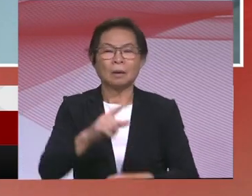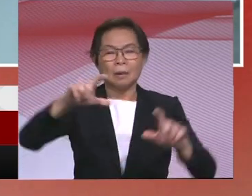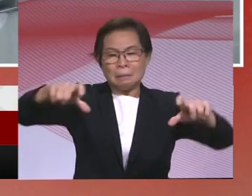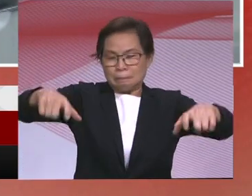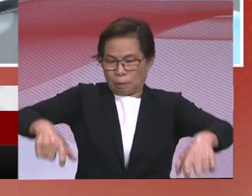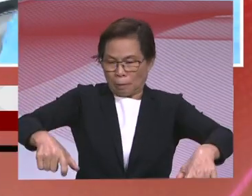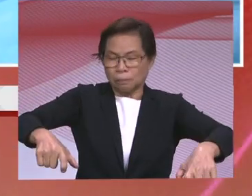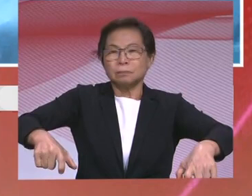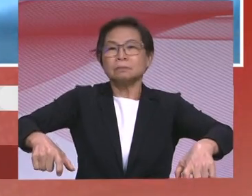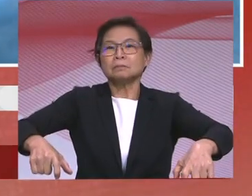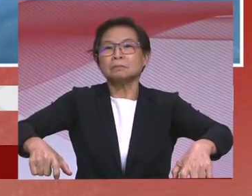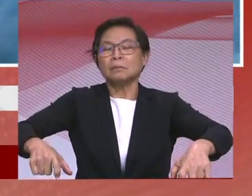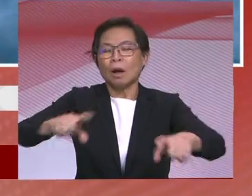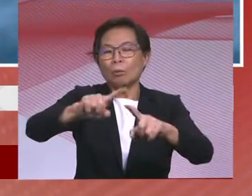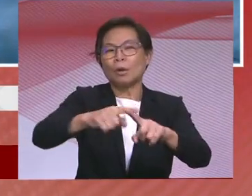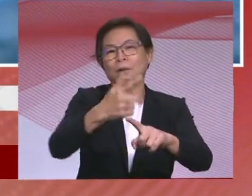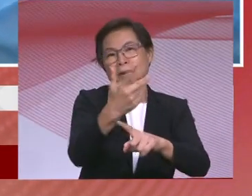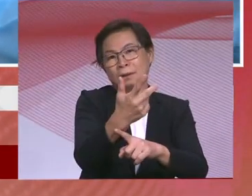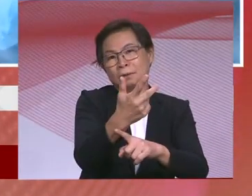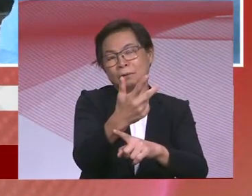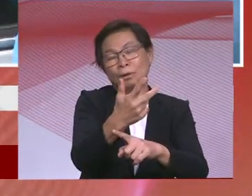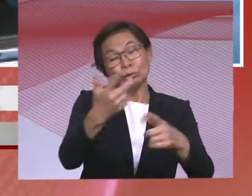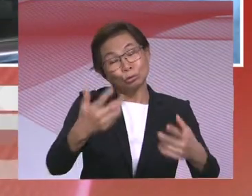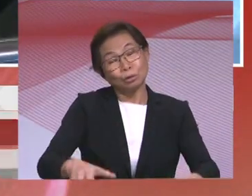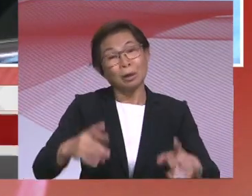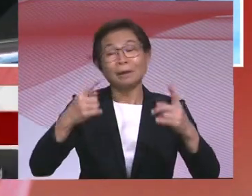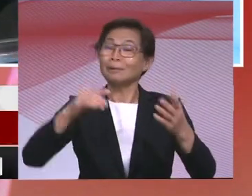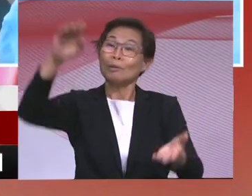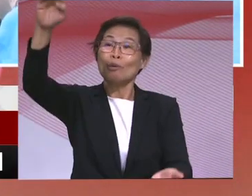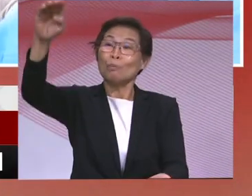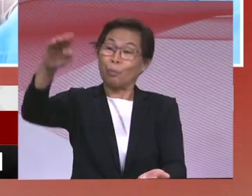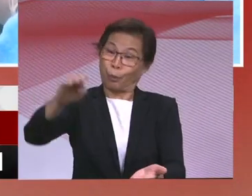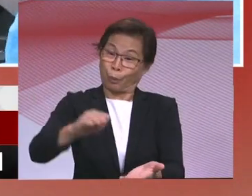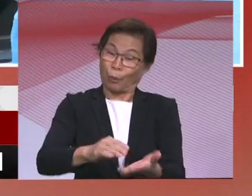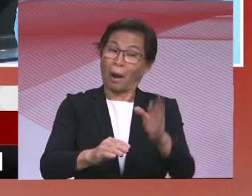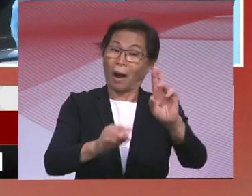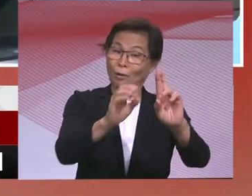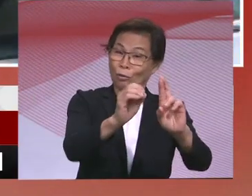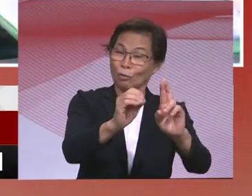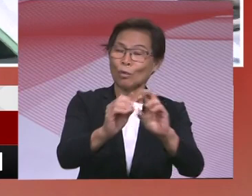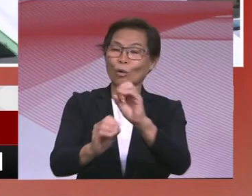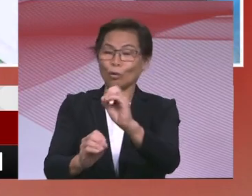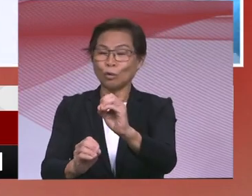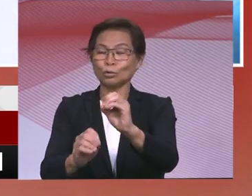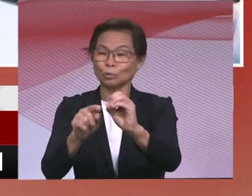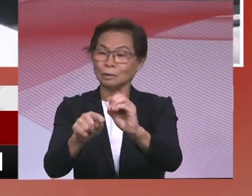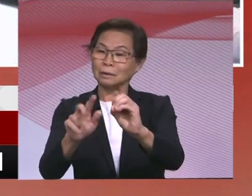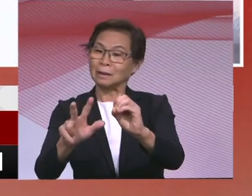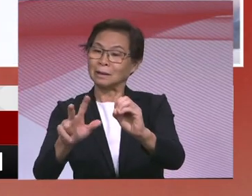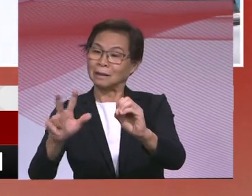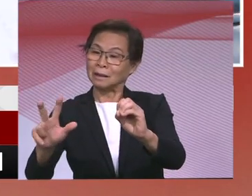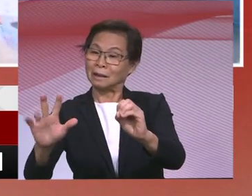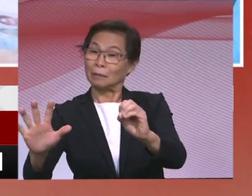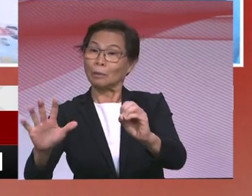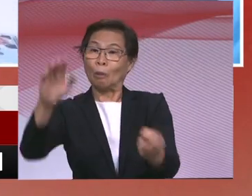kaulan pergerakan pada bulan mach3 lah percaya menurunkan nilai and not kepada kosong Pohan